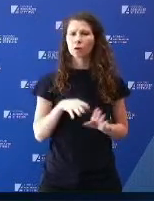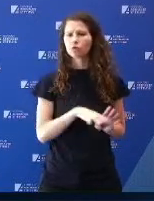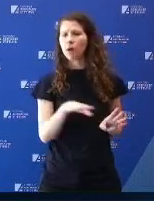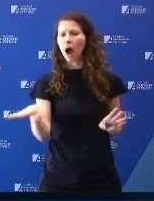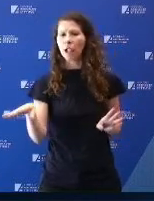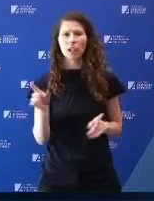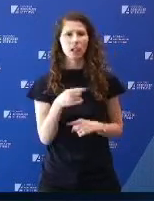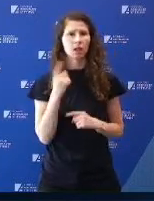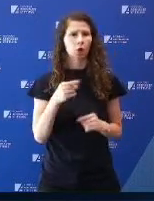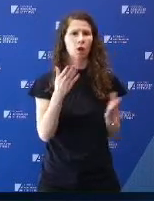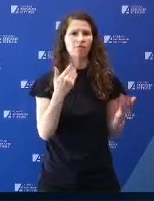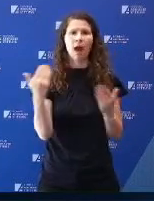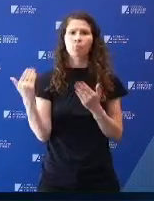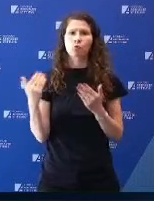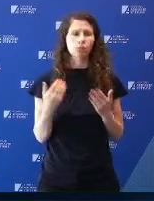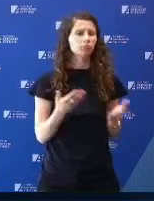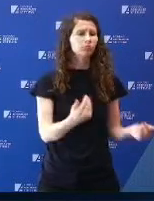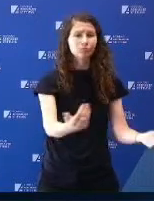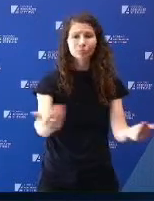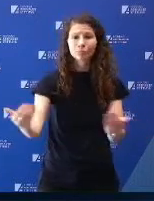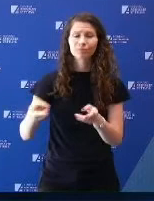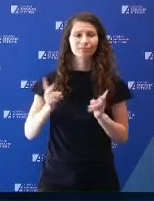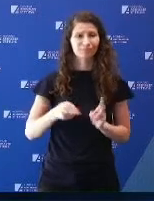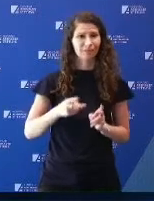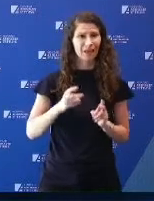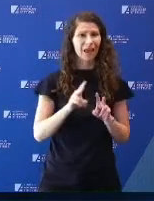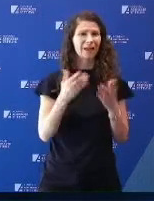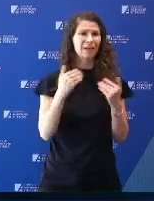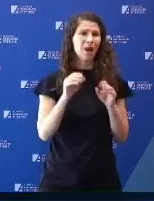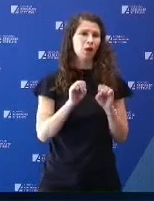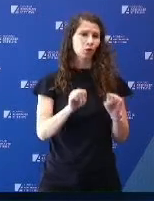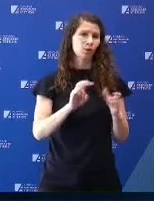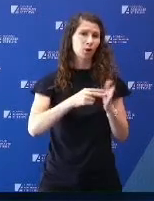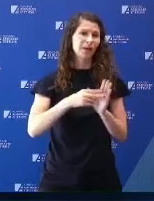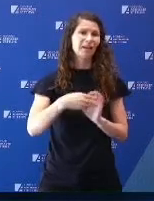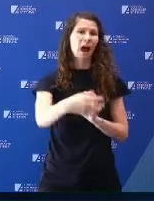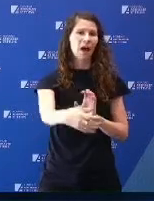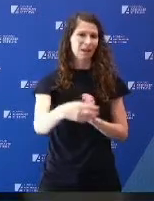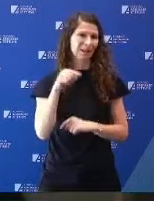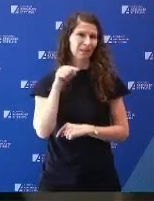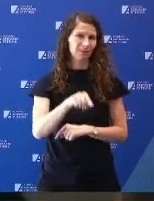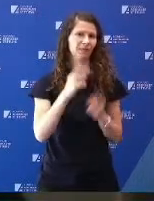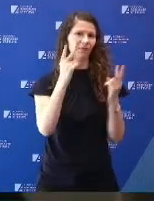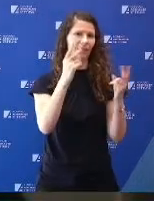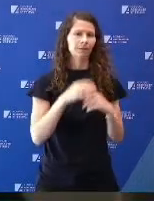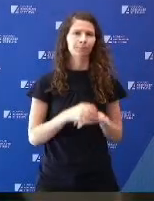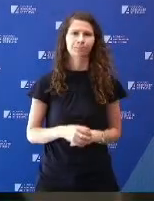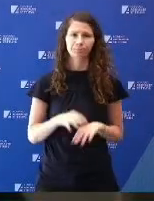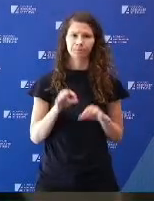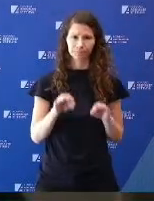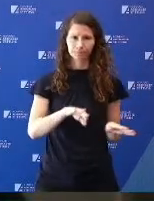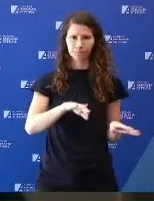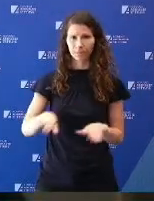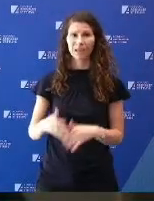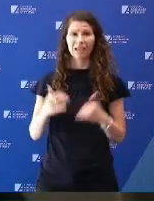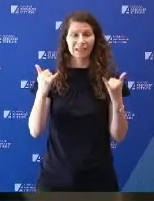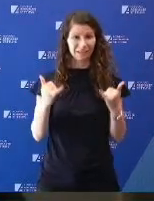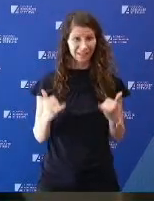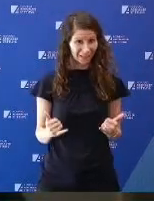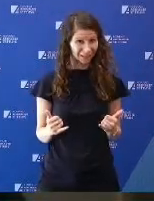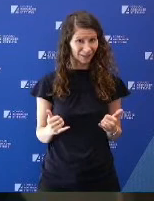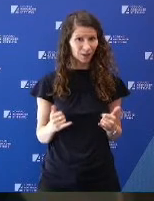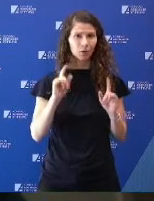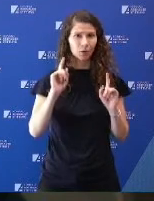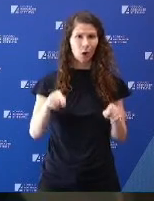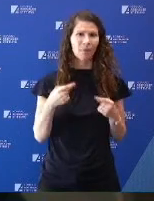werben, dass tatsächlich nachhaltige Klimaschutzpolitik gemacht wird. Wir geben jetzt aber nochmal zurück